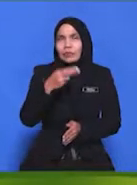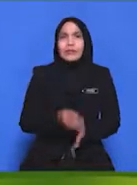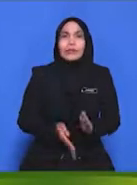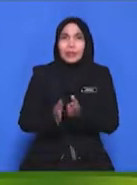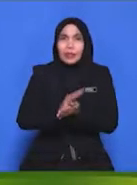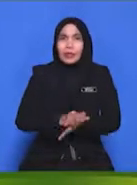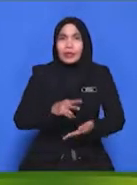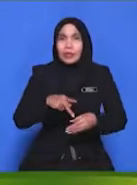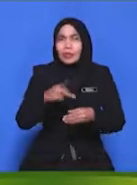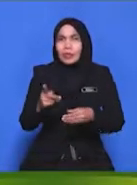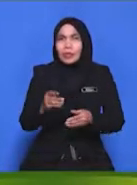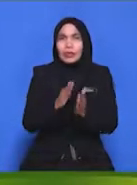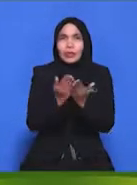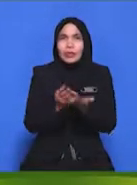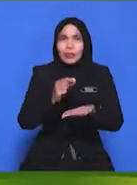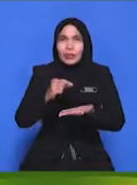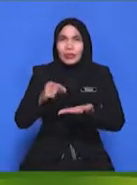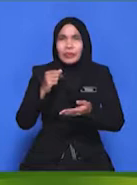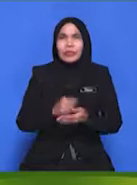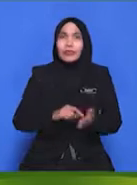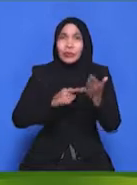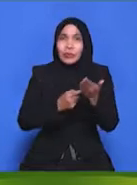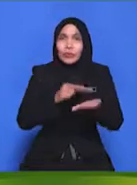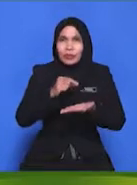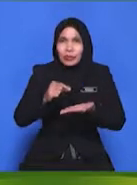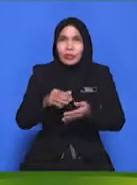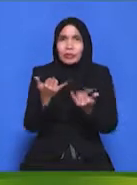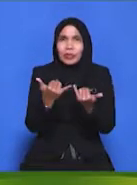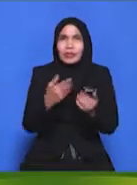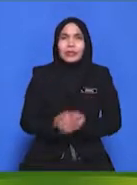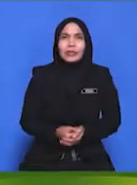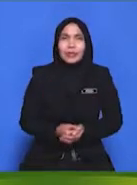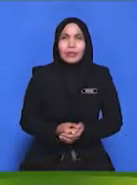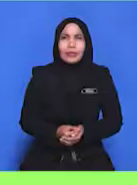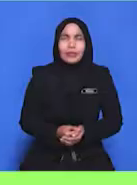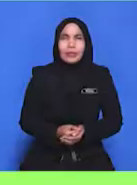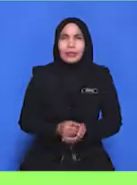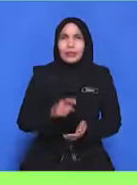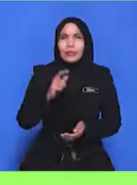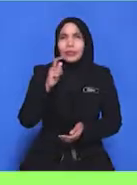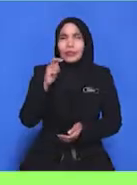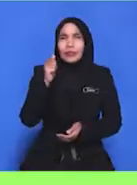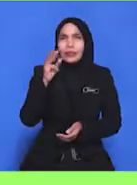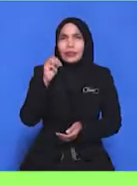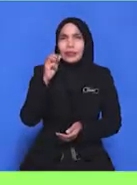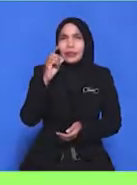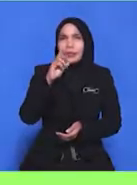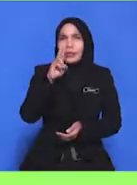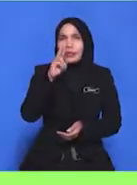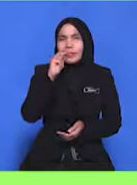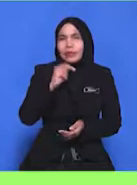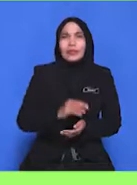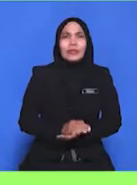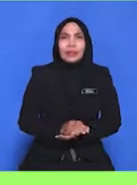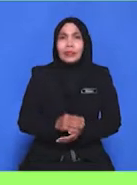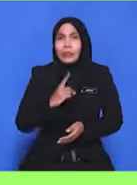catatan dan mula catat sekarang ya. Baiklah. Tamadun Islam telah bermula sejak negara Islam pertama